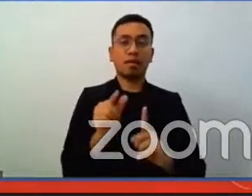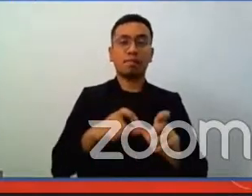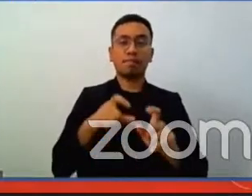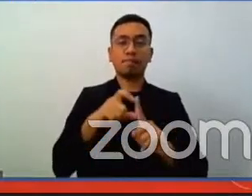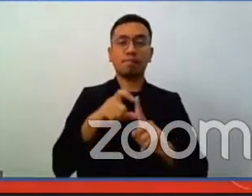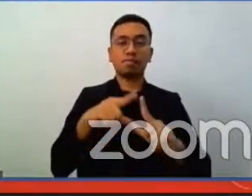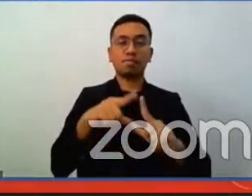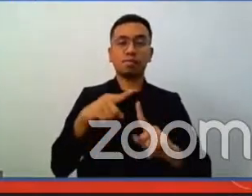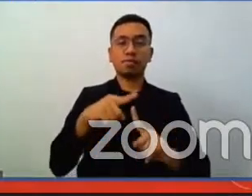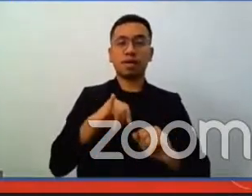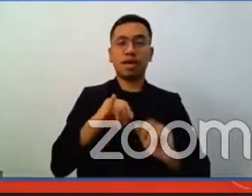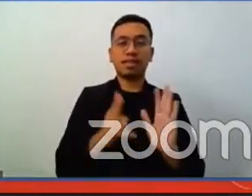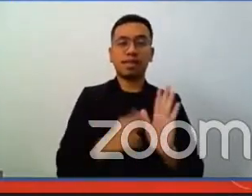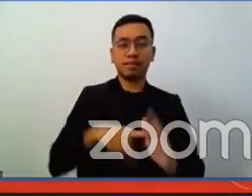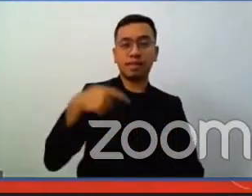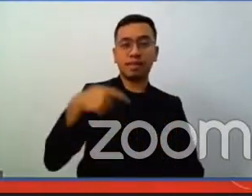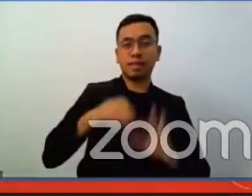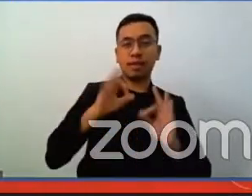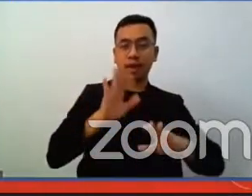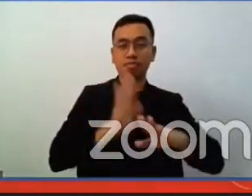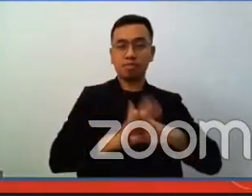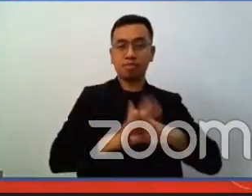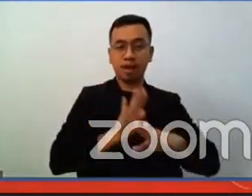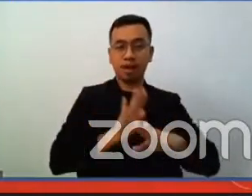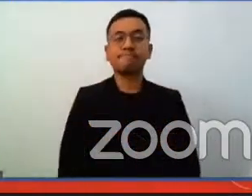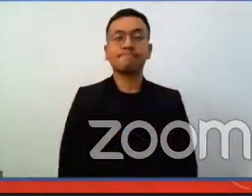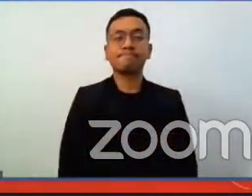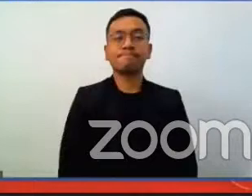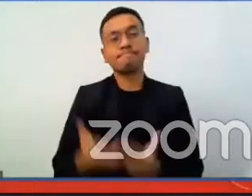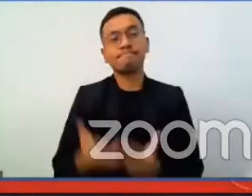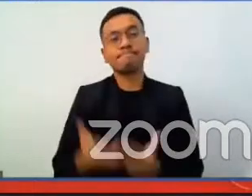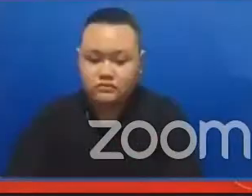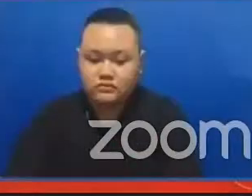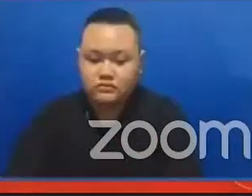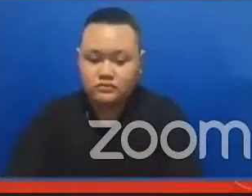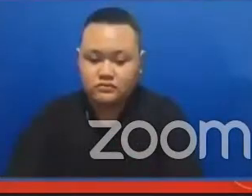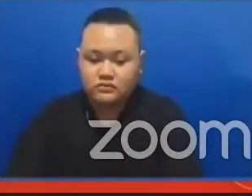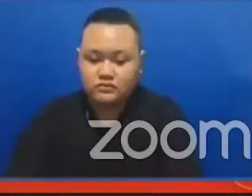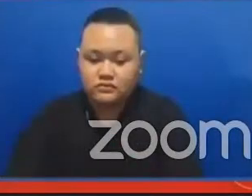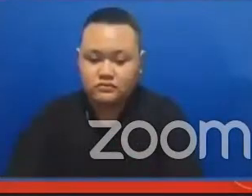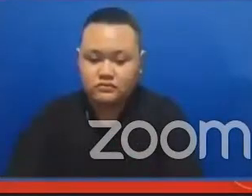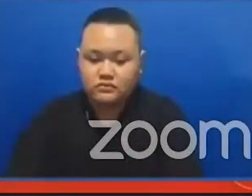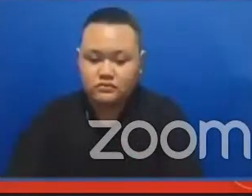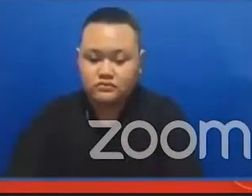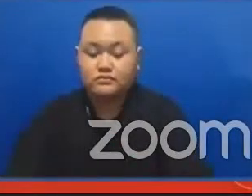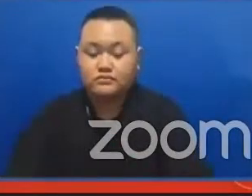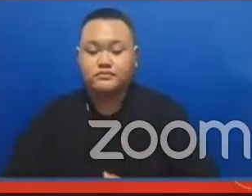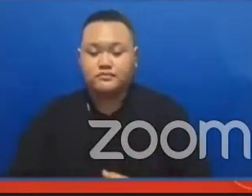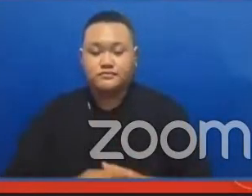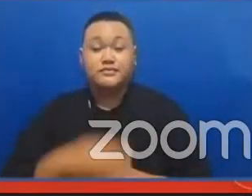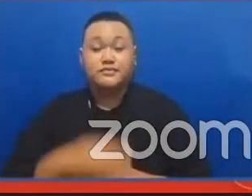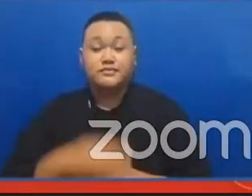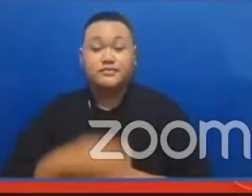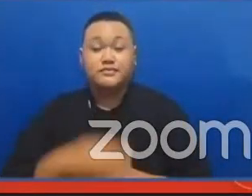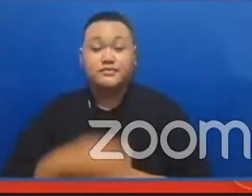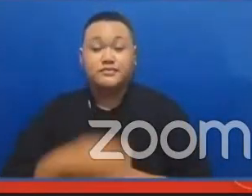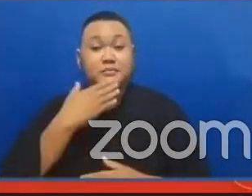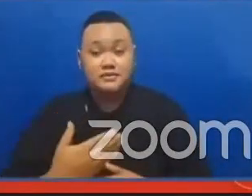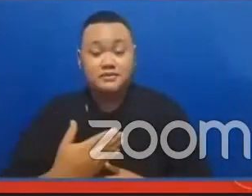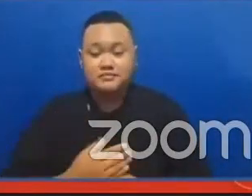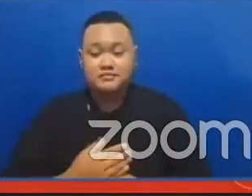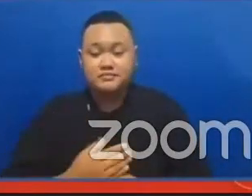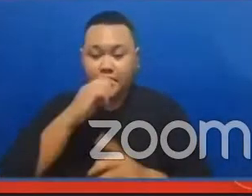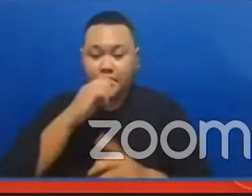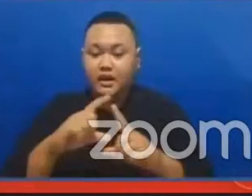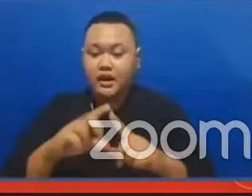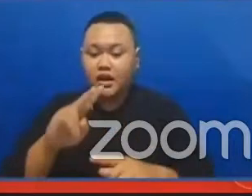Kemendikbudristek. Kepada Pak Andi, kami persilakan, Pak. Terima kasih, Mas Hafiz,